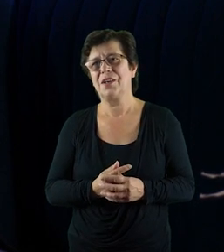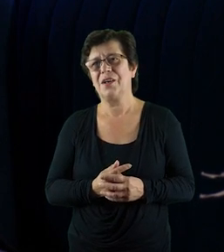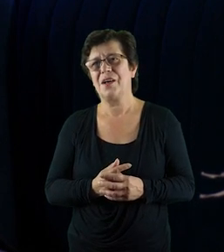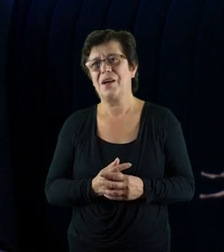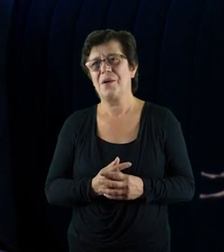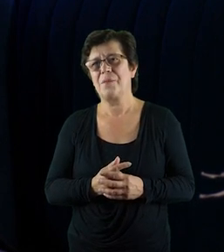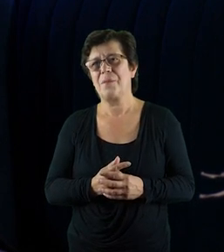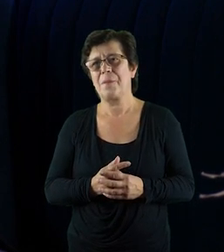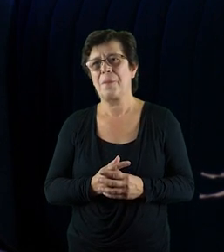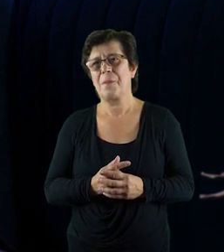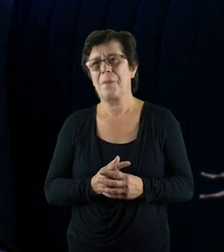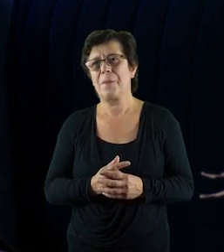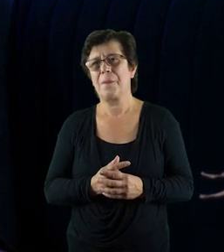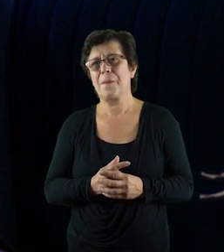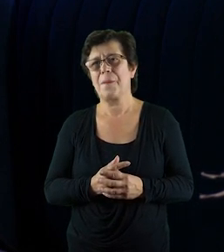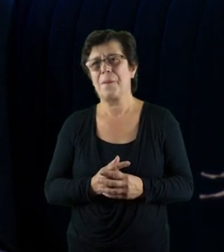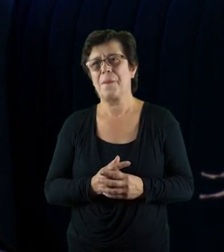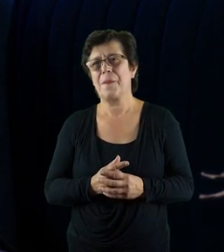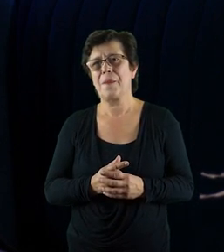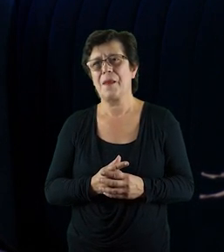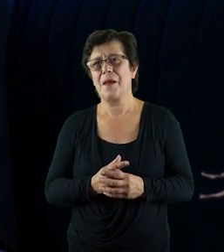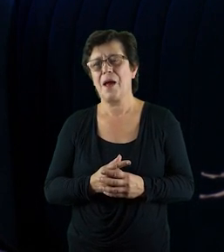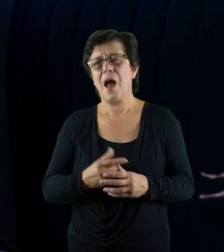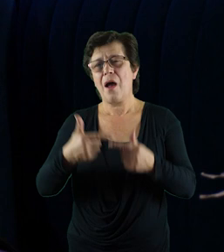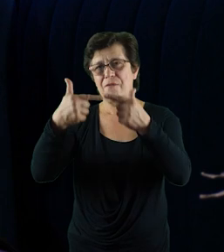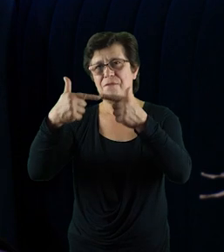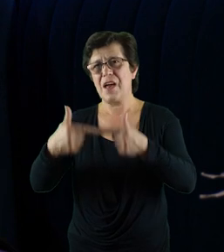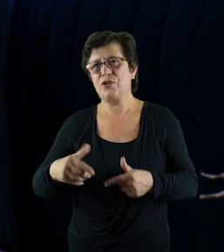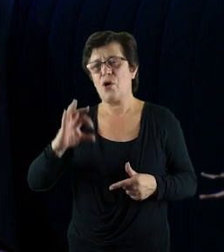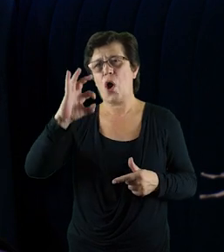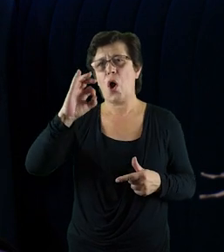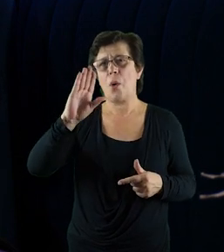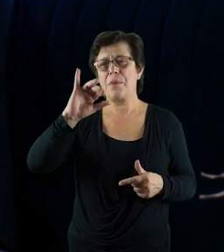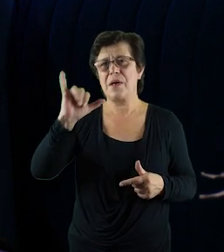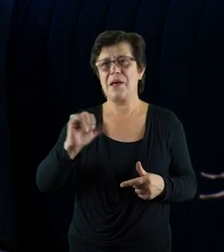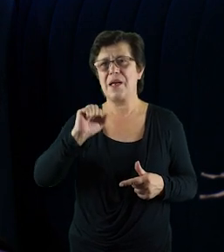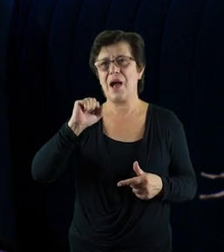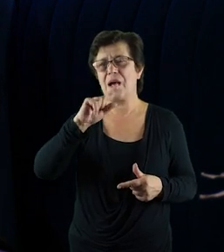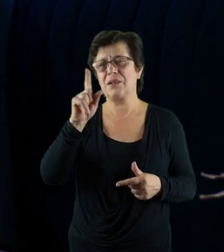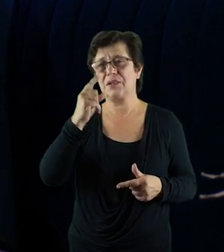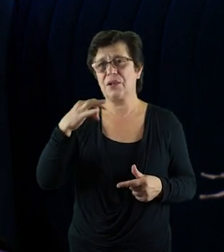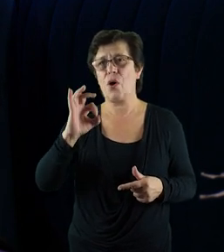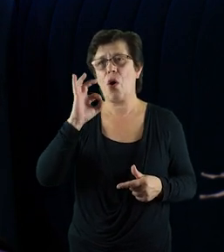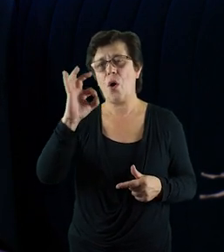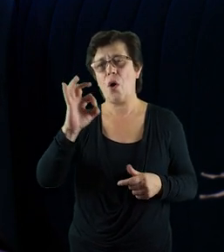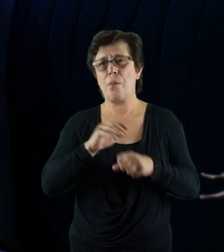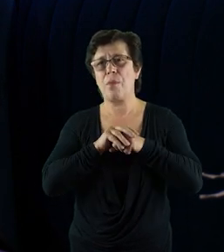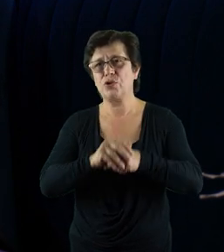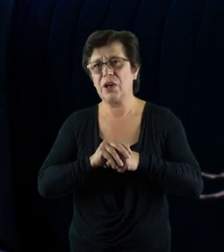taki korespondujący może trochę z Leśmianem wiersz Odjazd o pożegnaniu